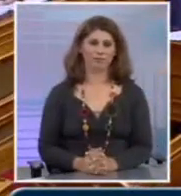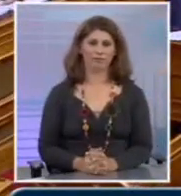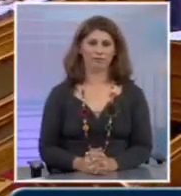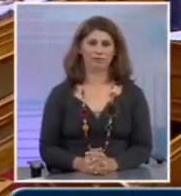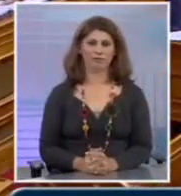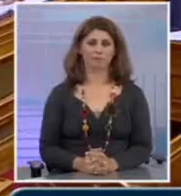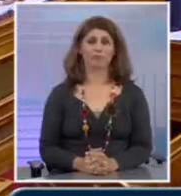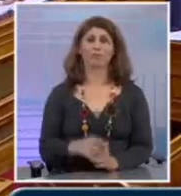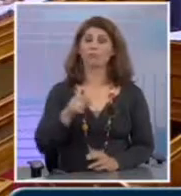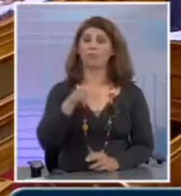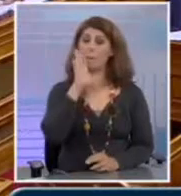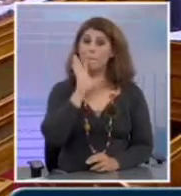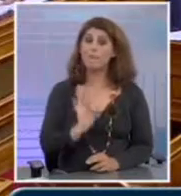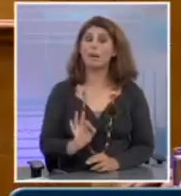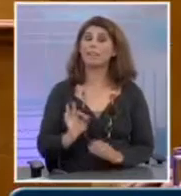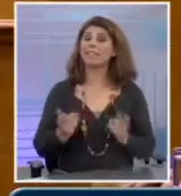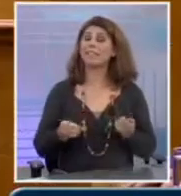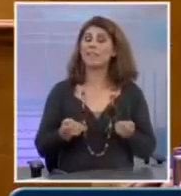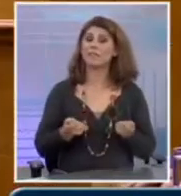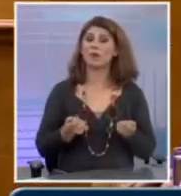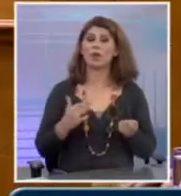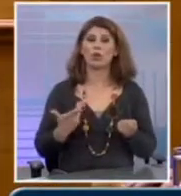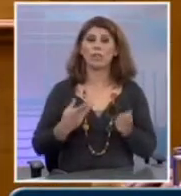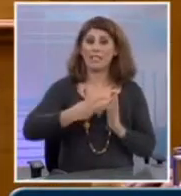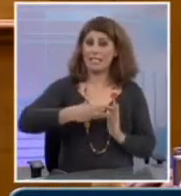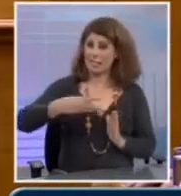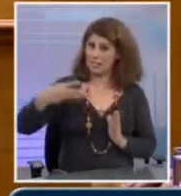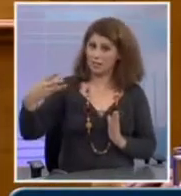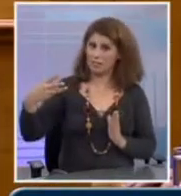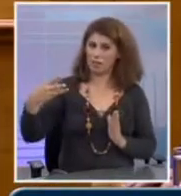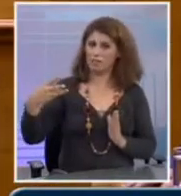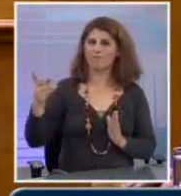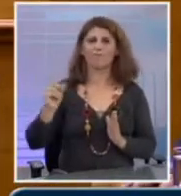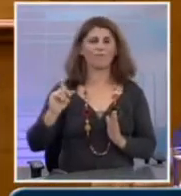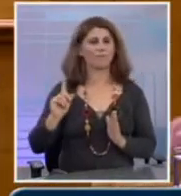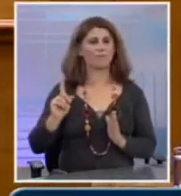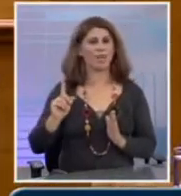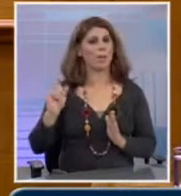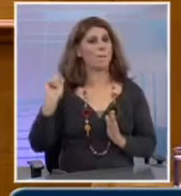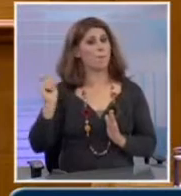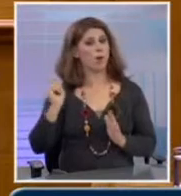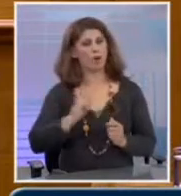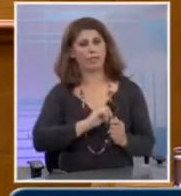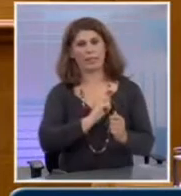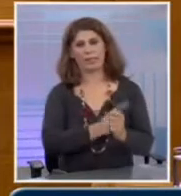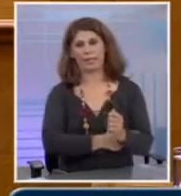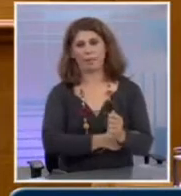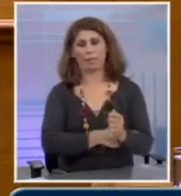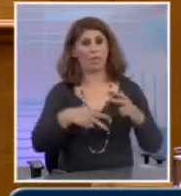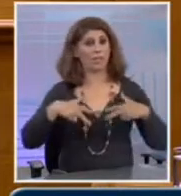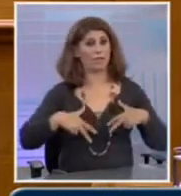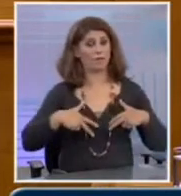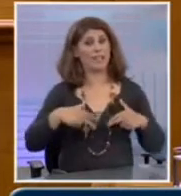Εκείνο που πραγματικά συμβαίνει είναι ότι ο ΣΥΡΙΖΑ δεν είναι πολιτική δύναμη και η